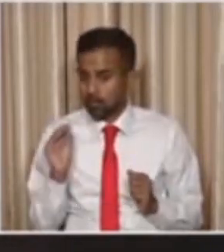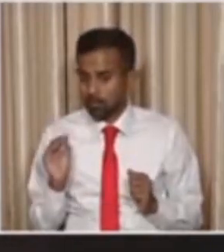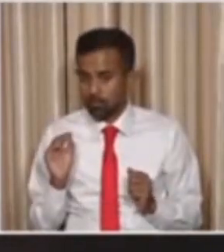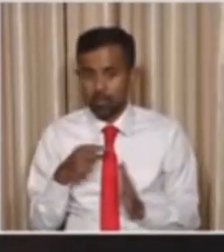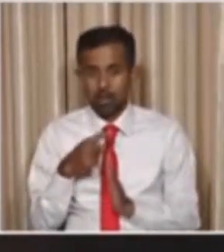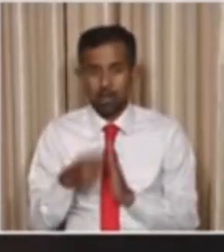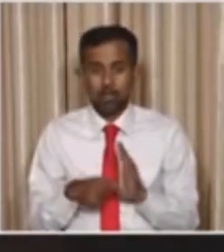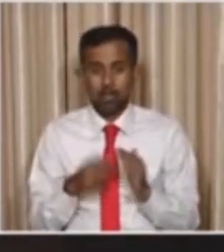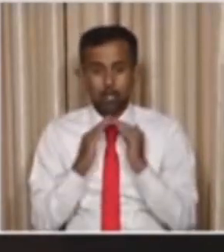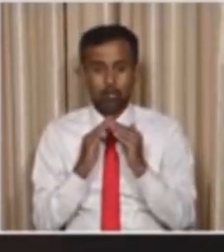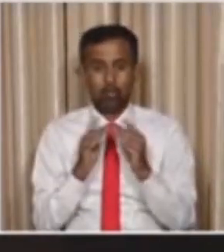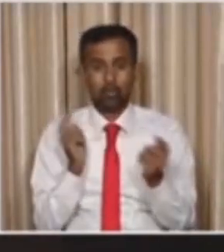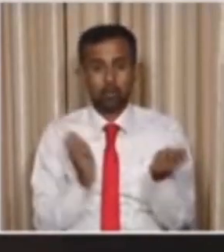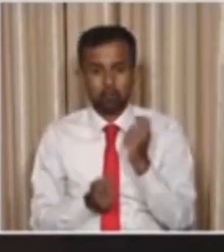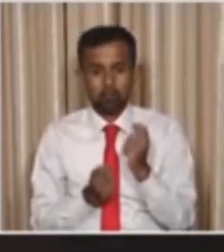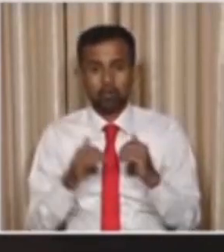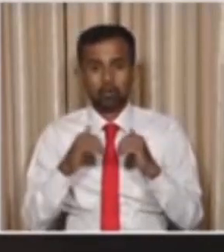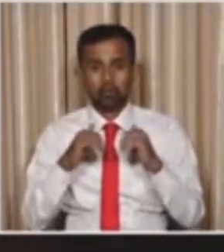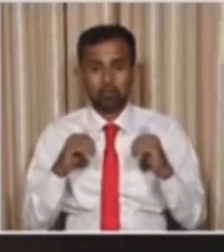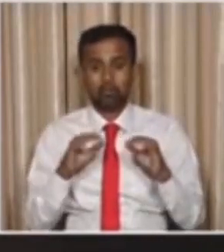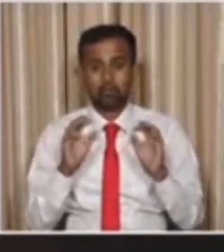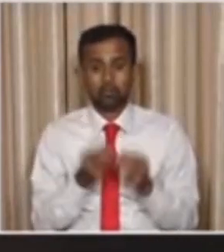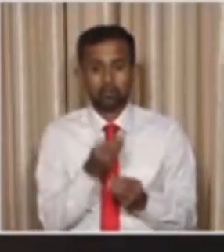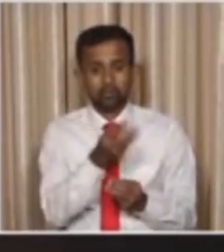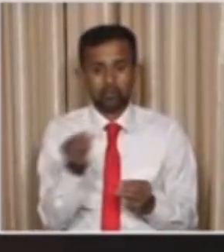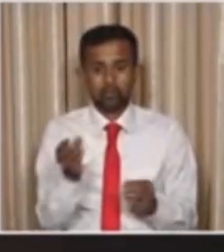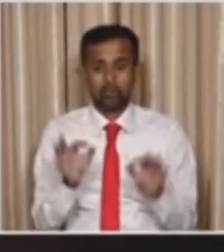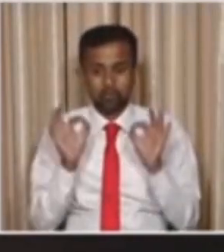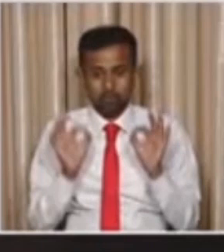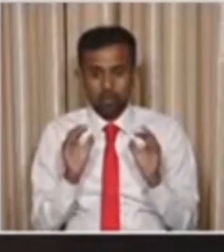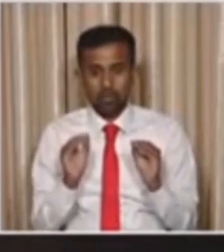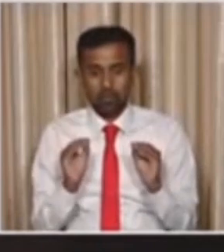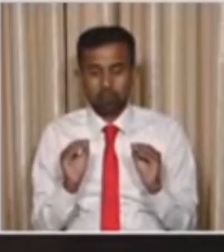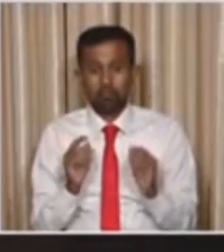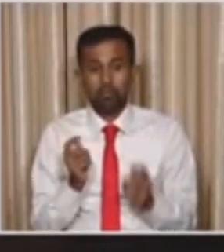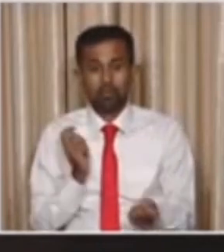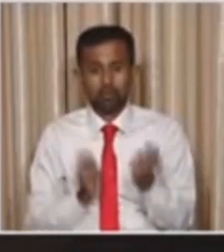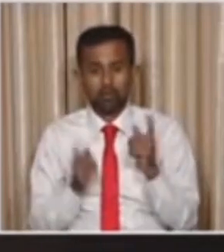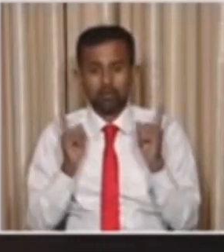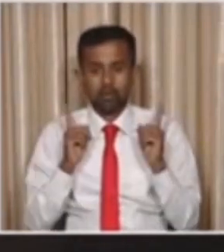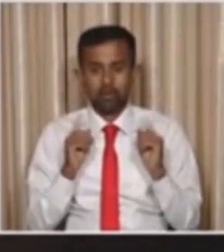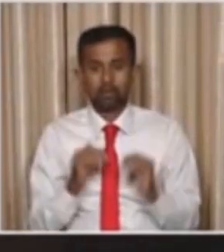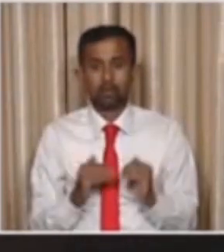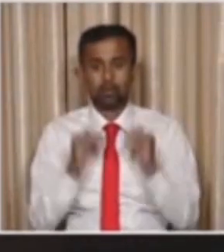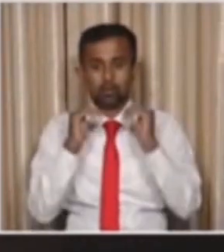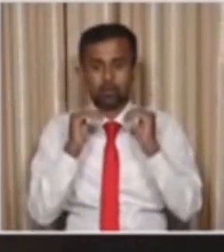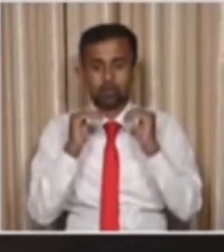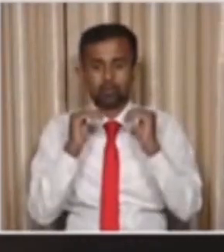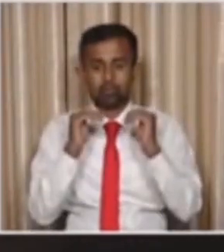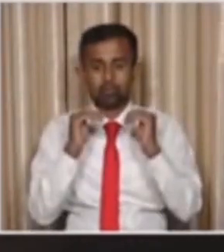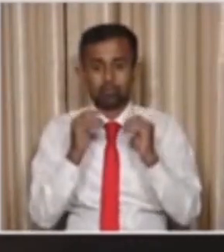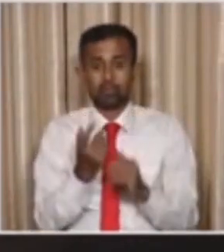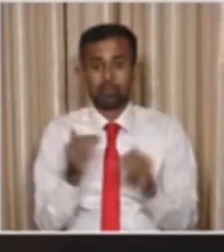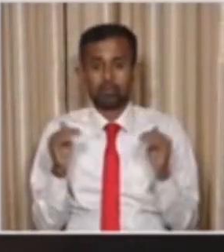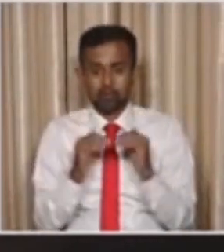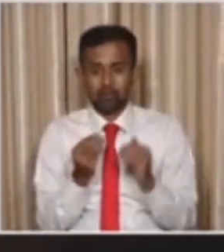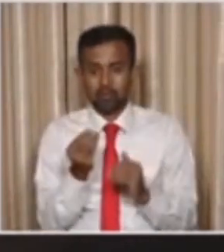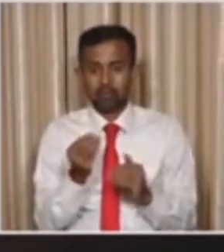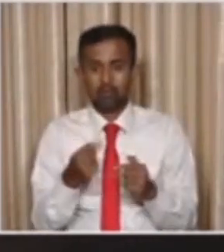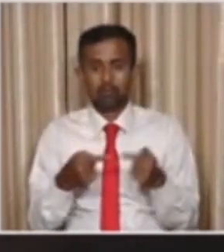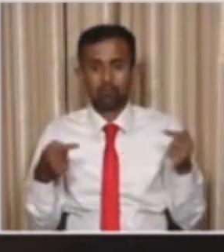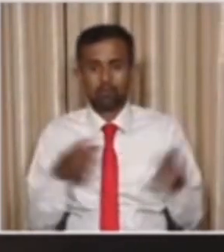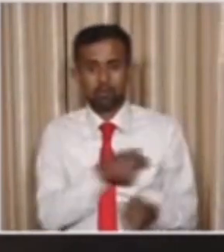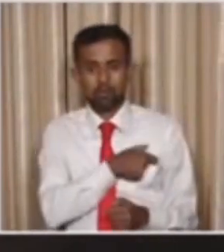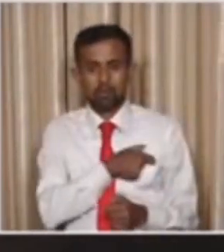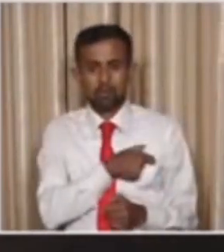රටේ පාසල් ක්‍රිකට් එක වෙනුවෙන් ඒ බෙදීම හරියට කරනවා නම් මේ රටේ දරුවන්ගේ ක්‍රිකට් ක්‍රීඩාව නගා හිටවන්න ඒ සාධාරණ කරන විපක්ෂ නායකතුමාට